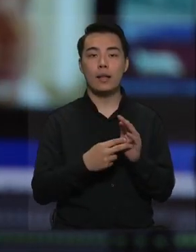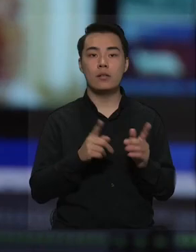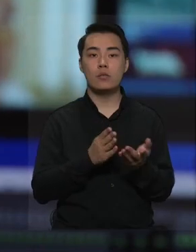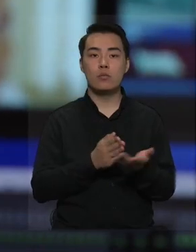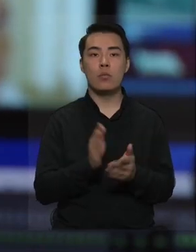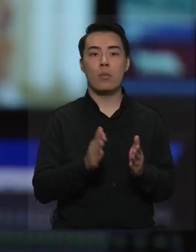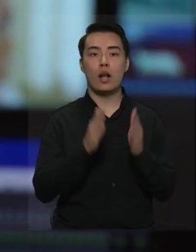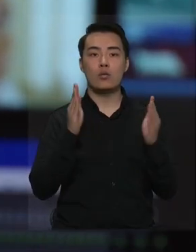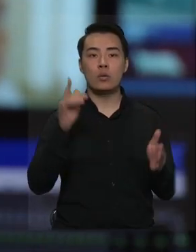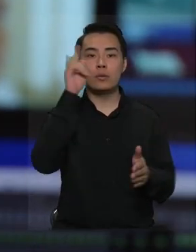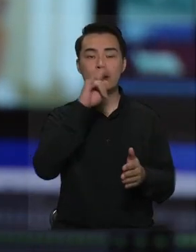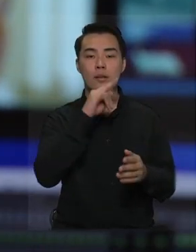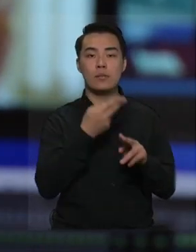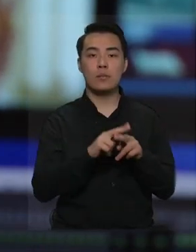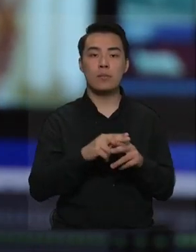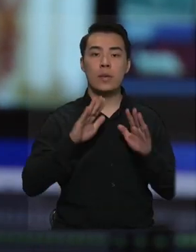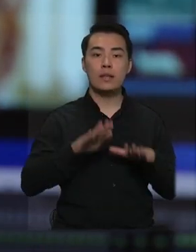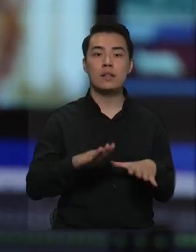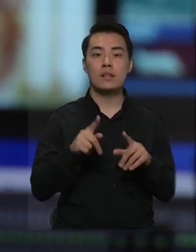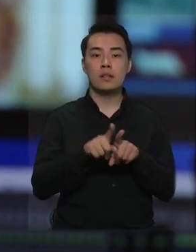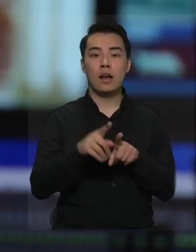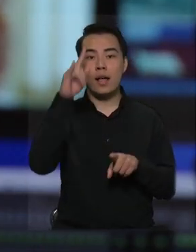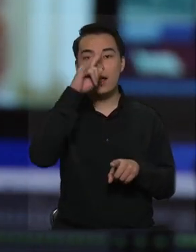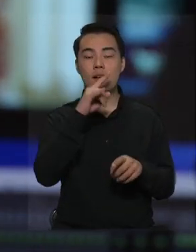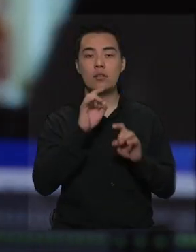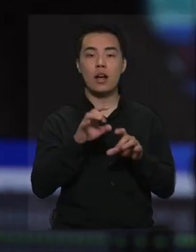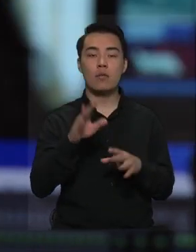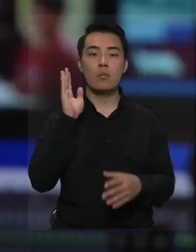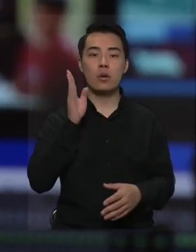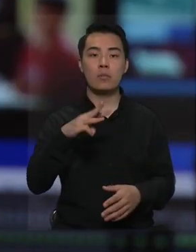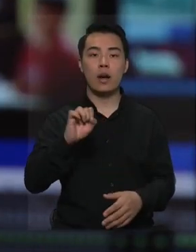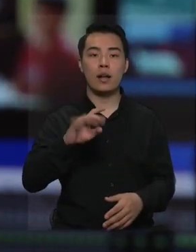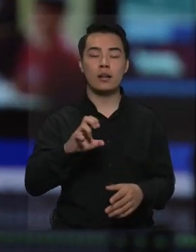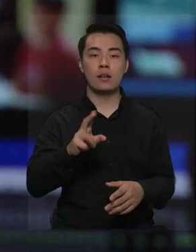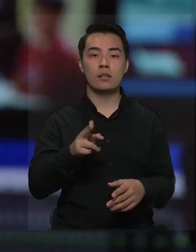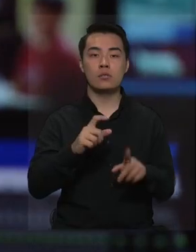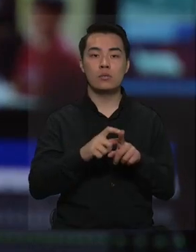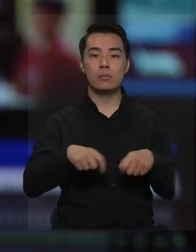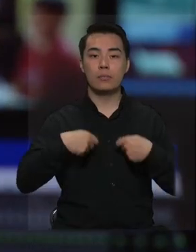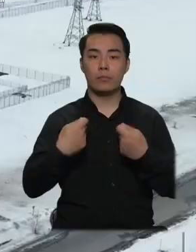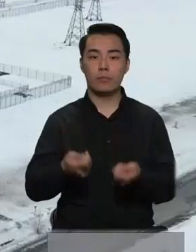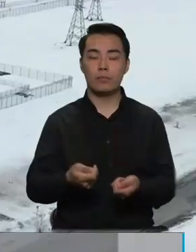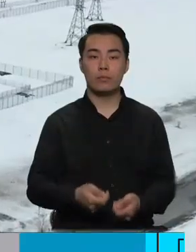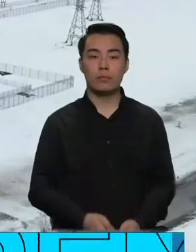крупнейшего нефти конденсатного месторождения Казахстана расскажет Марк Гришко